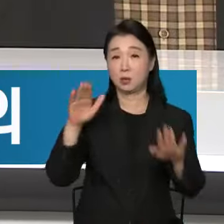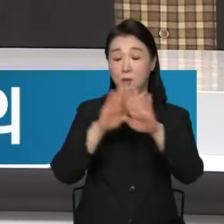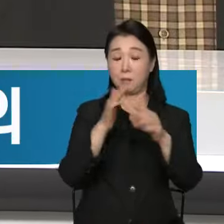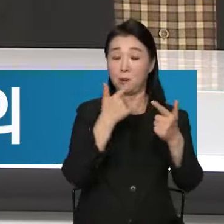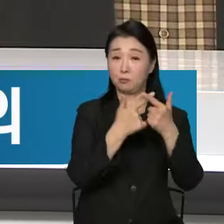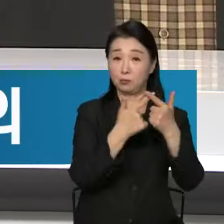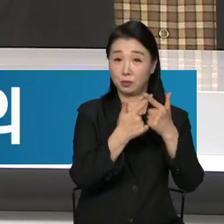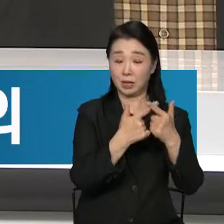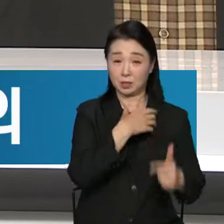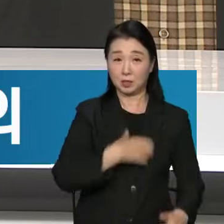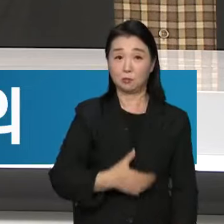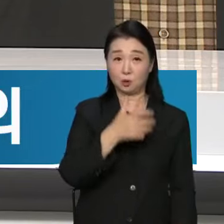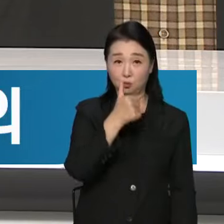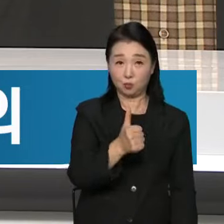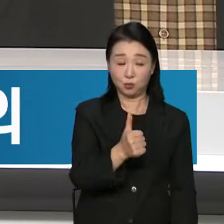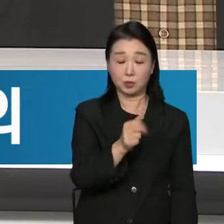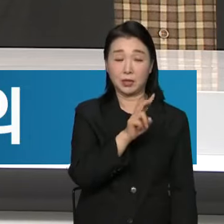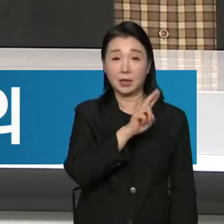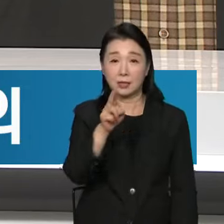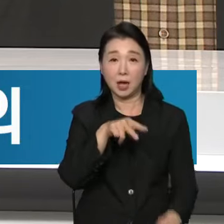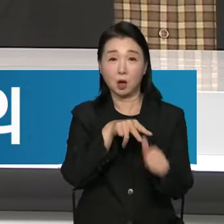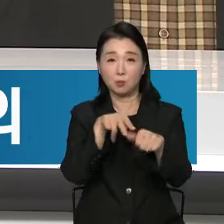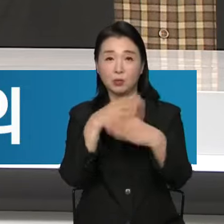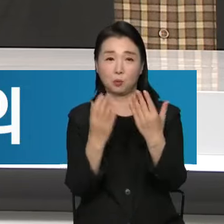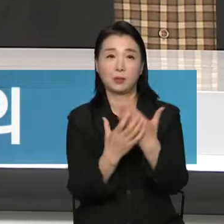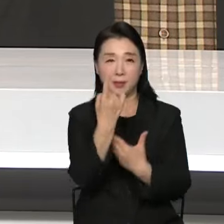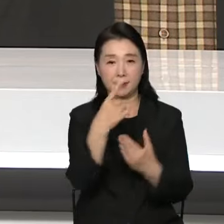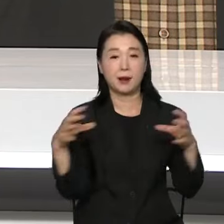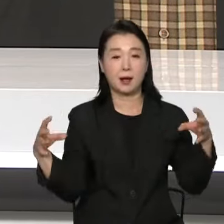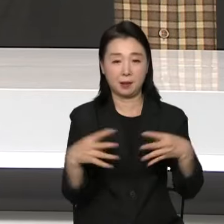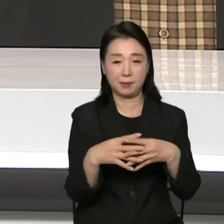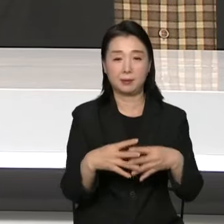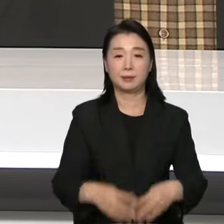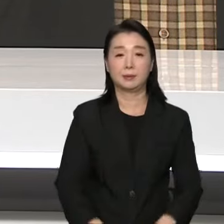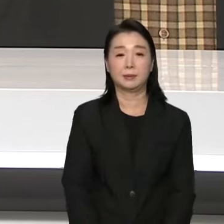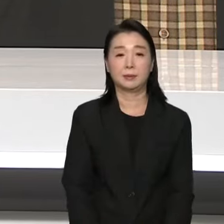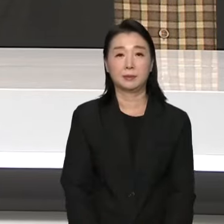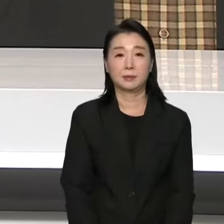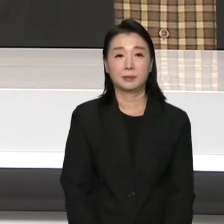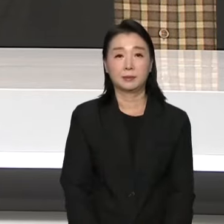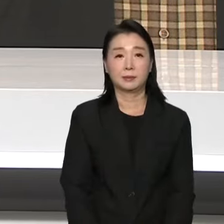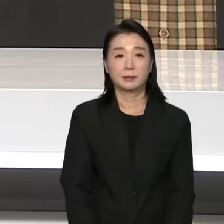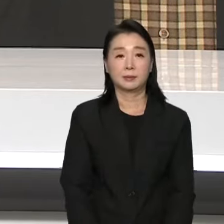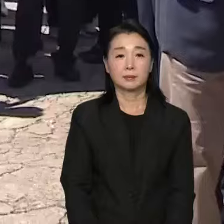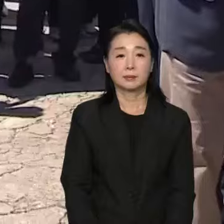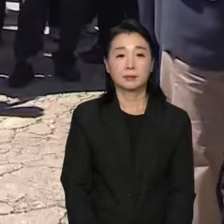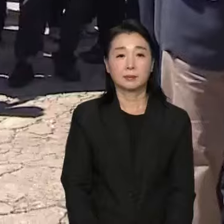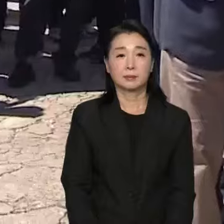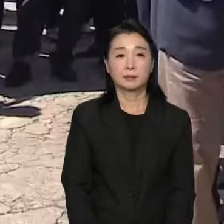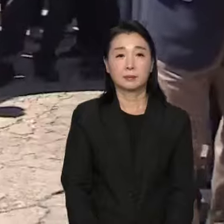부산 금정구청장 야권 후보들이 단일화에 전격 합의했습니다. 송승환 기자입니다.